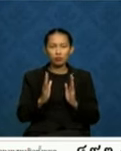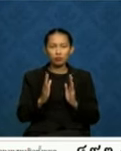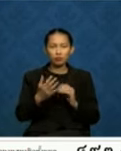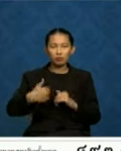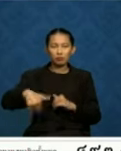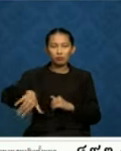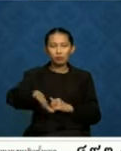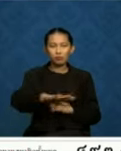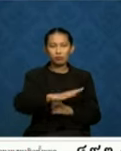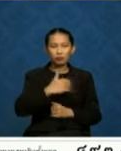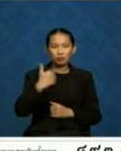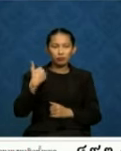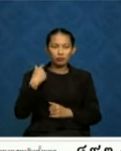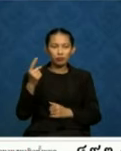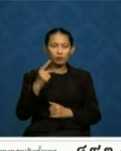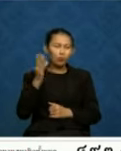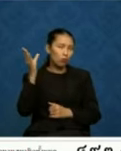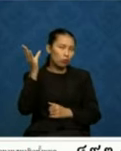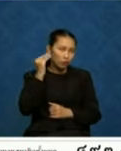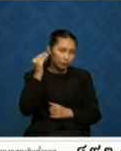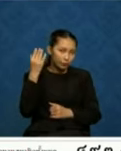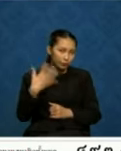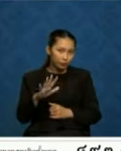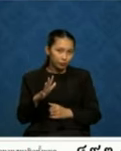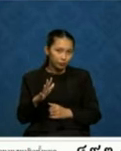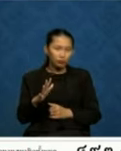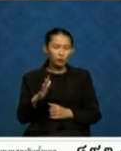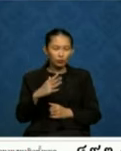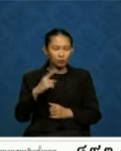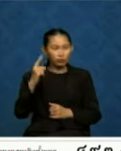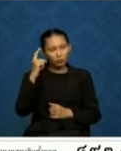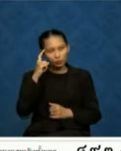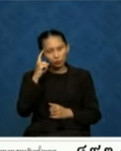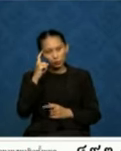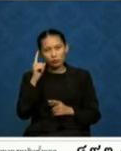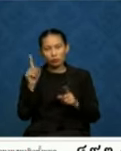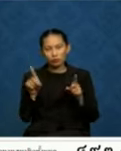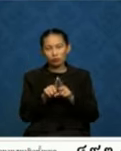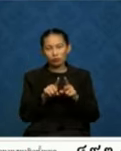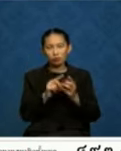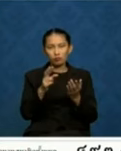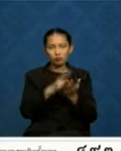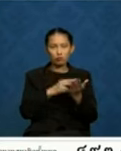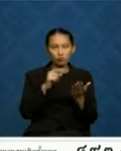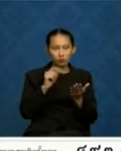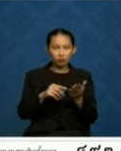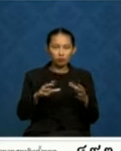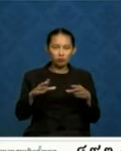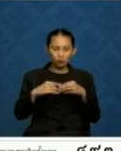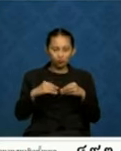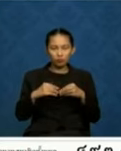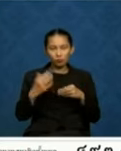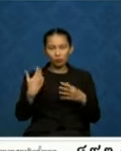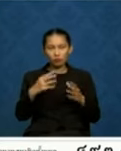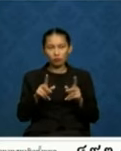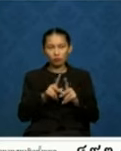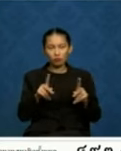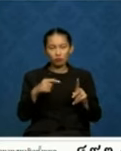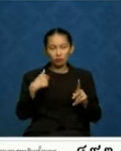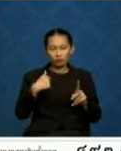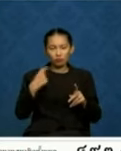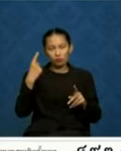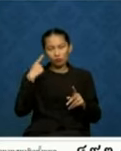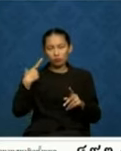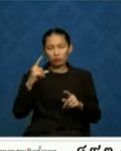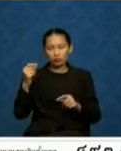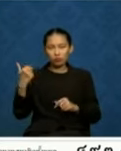ทุกท่านนะครับที่ผมฟังแล้วจะเห็นด้วยกับรายงานนี้นะครับแล้วกรรมการเราก็หวังว่านะครับรายงานนี้ก็จะเป็นประโย